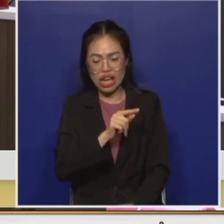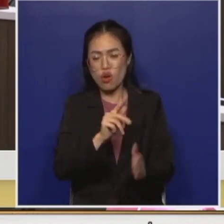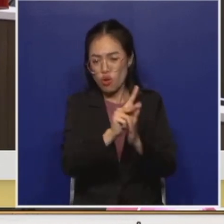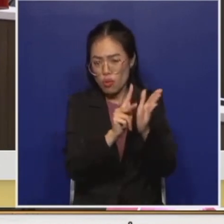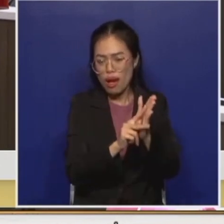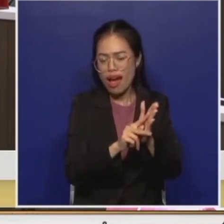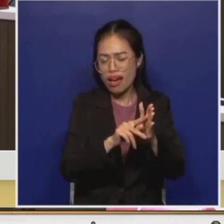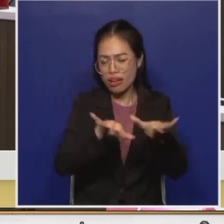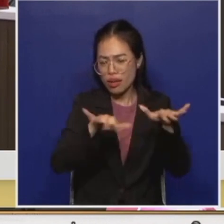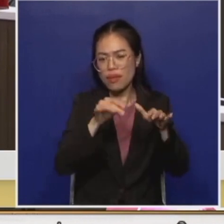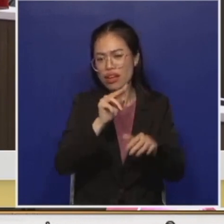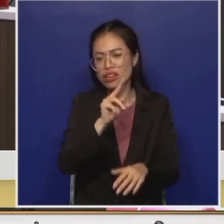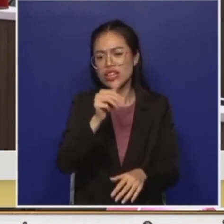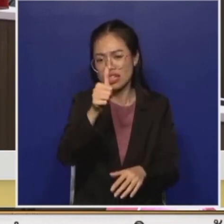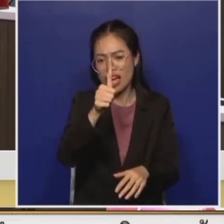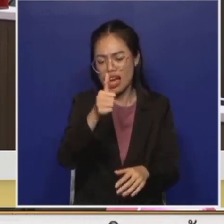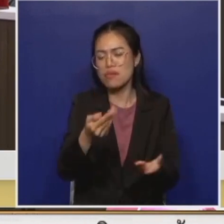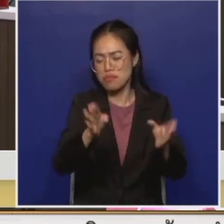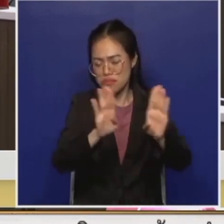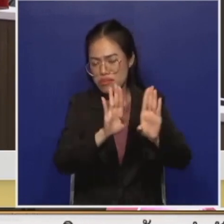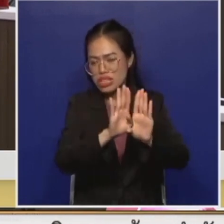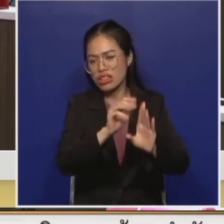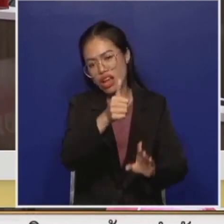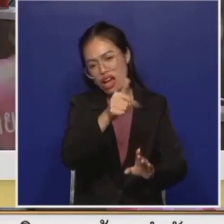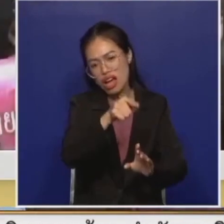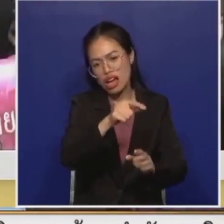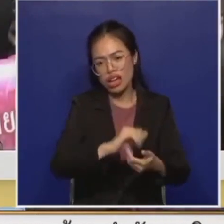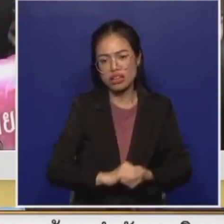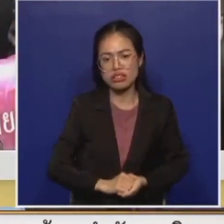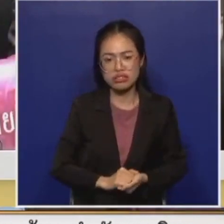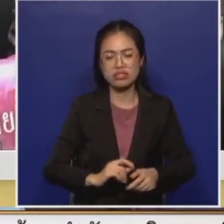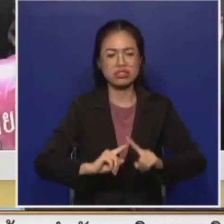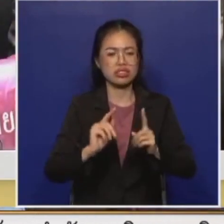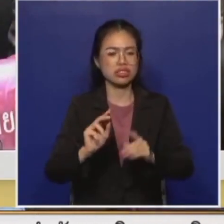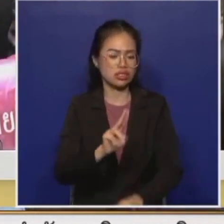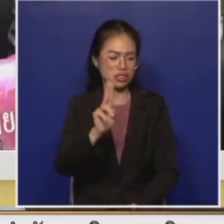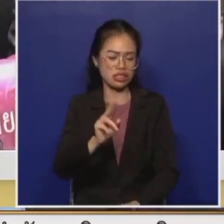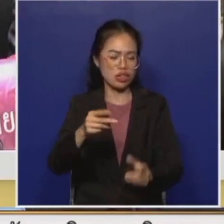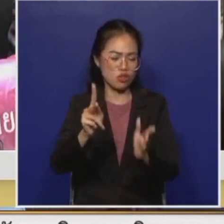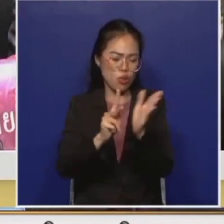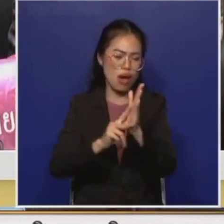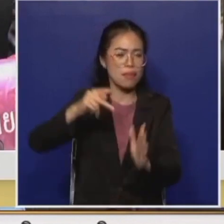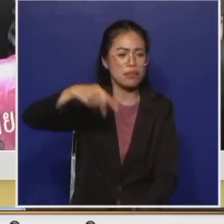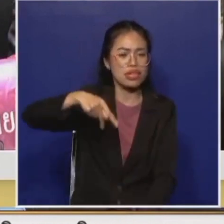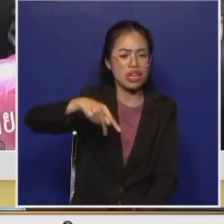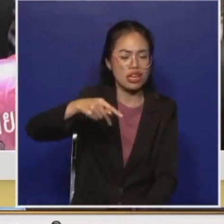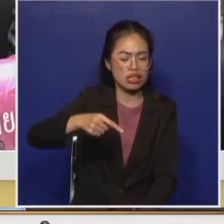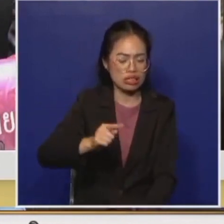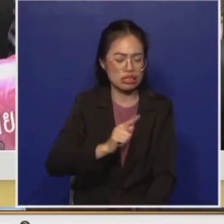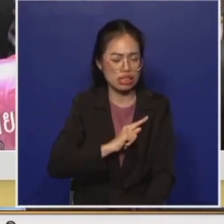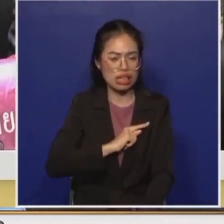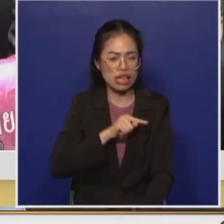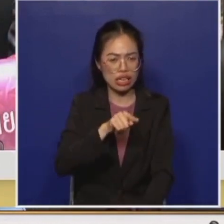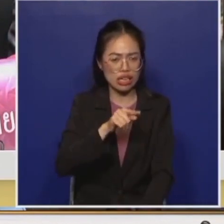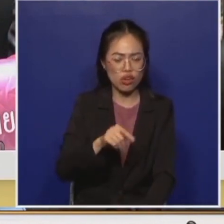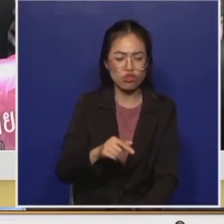ู่ขณะที่ปดกใช้กฎหมายปกติปิดอยู่นะครับแล้ใช้กฎหมายพิเศษปิดเข้ไปก็เลยเป็เหตุให